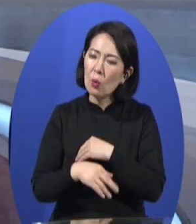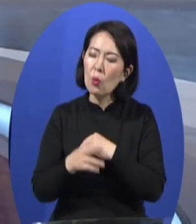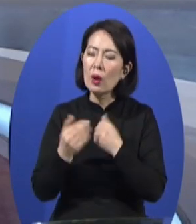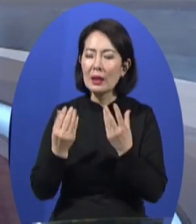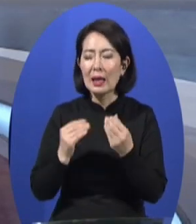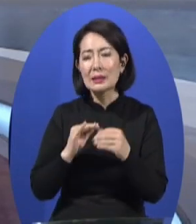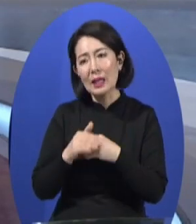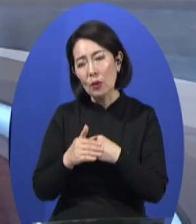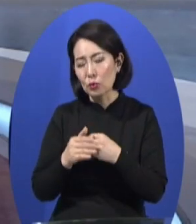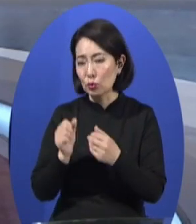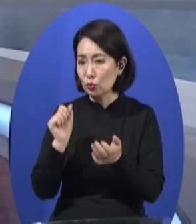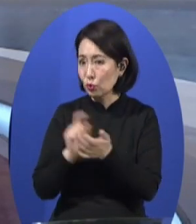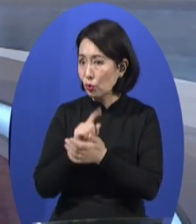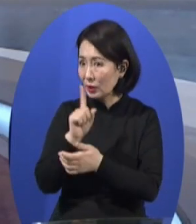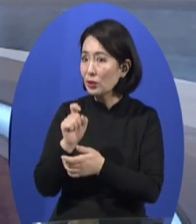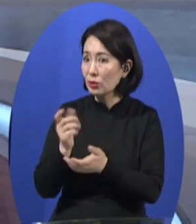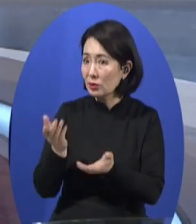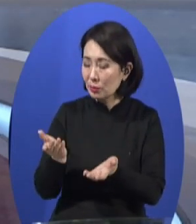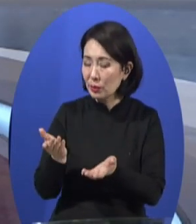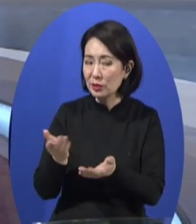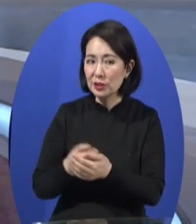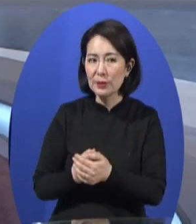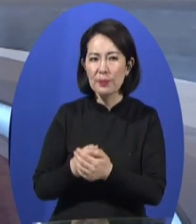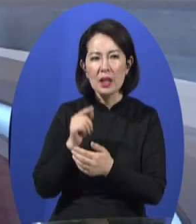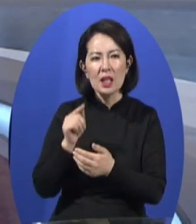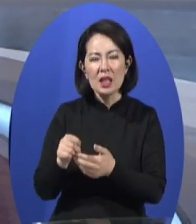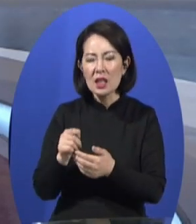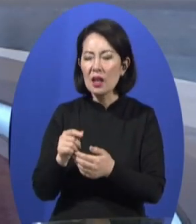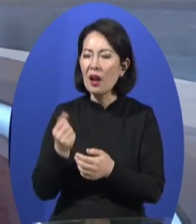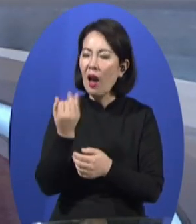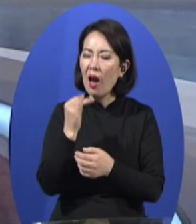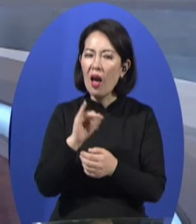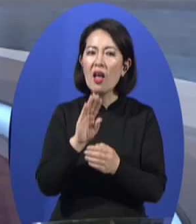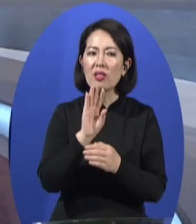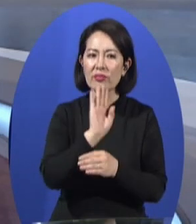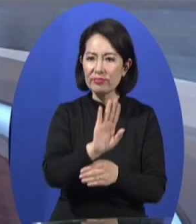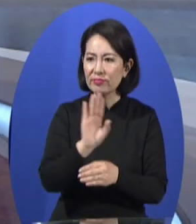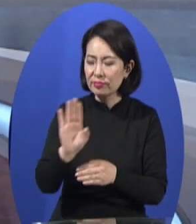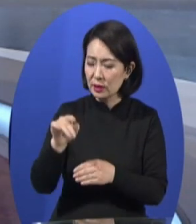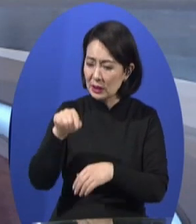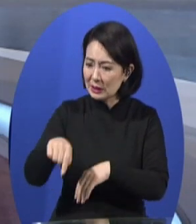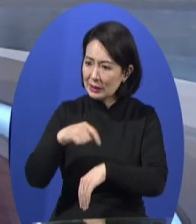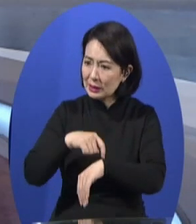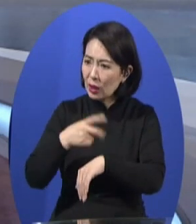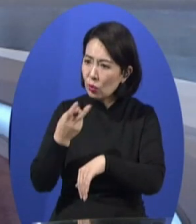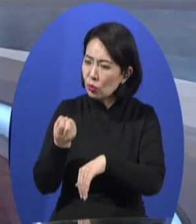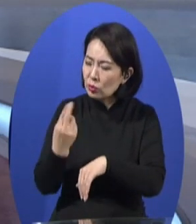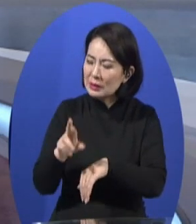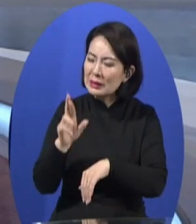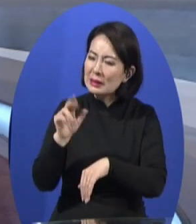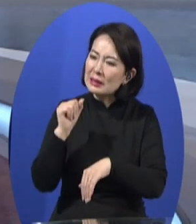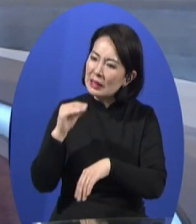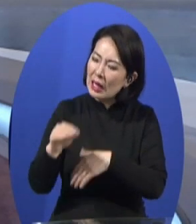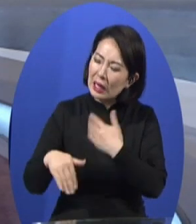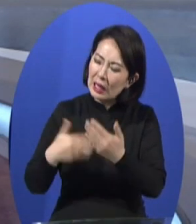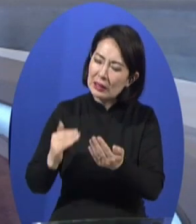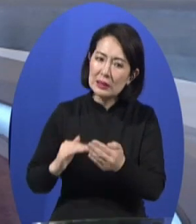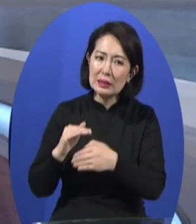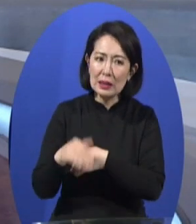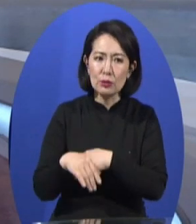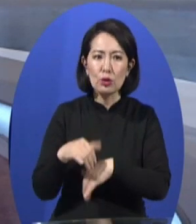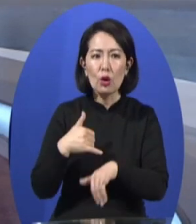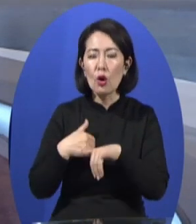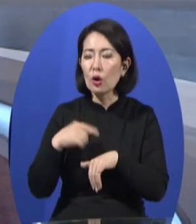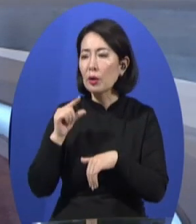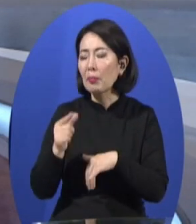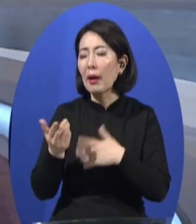туулах вэ гэдэг бол одоо хамгийн чухал асуудал болчоод байна л да. Тэгвэл ер нь айл өрхүүд яг энэ цаг үеийг хэрхэн яаж одоо даван туулвал хохирол